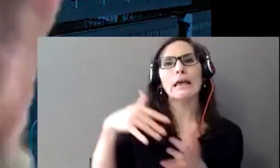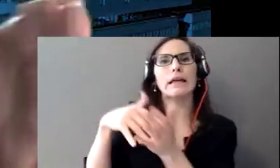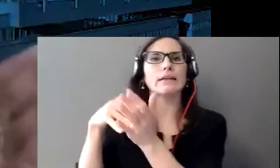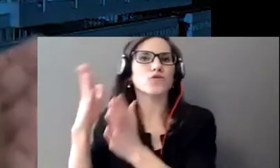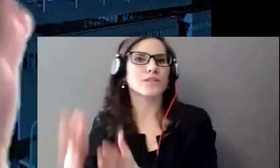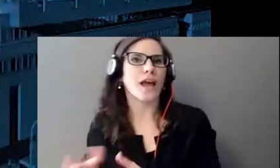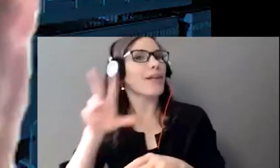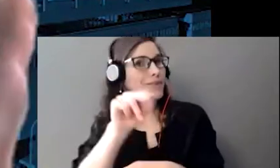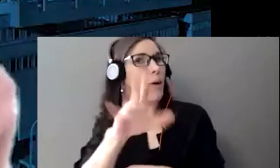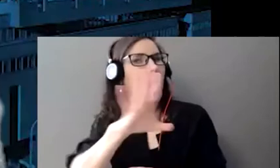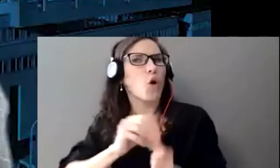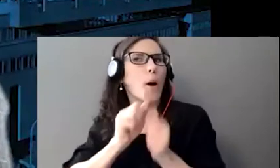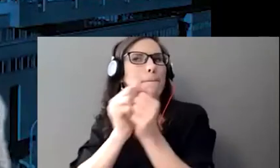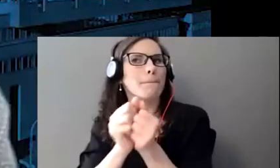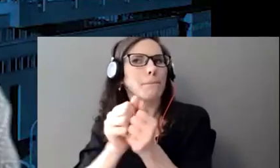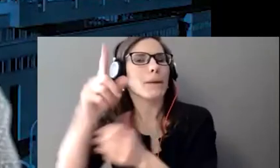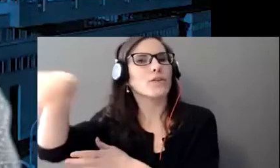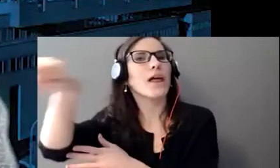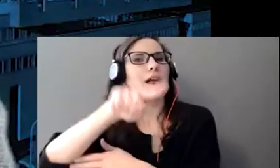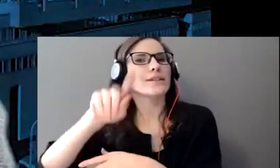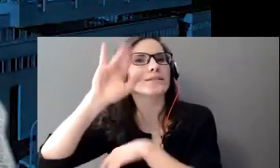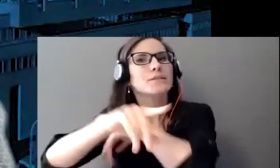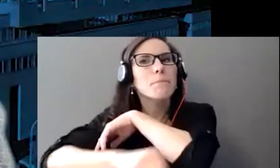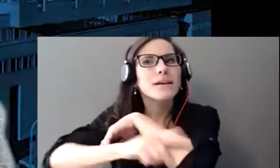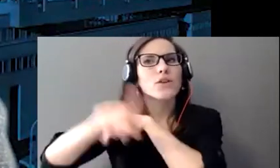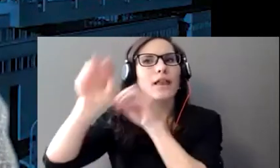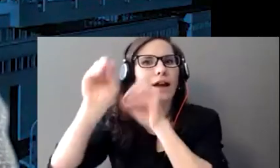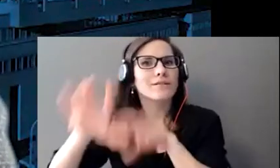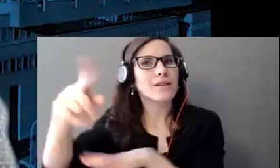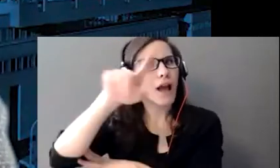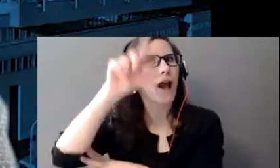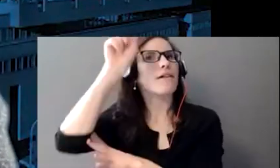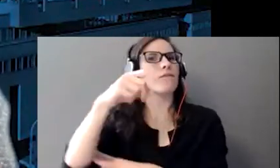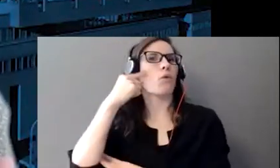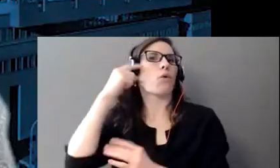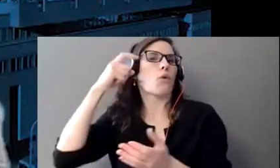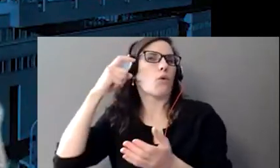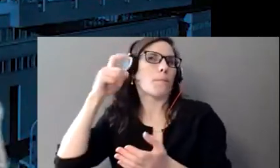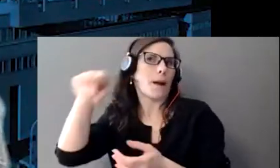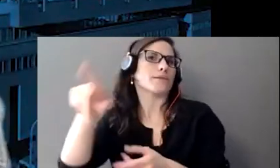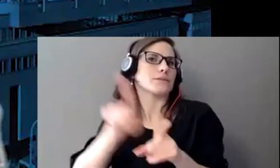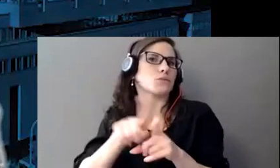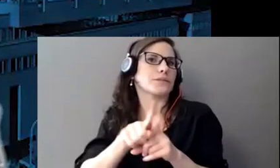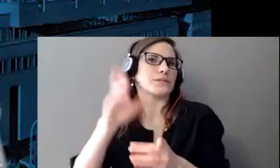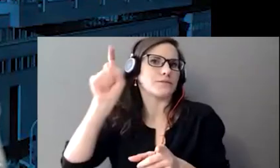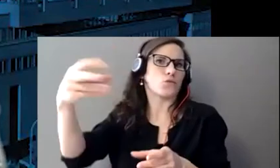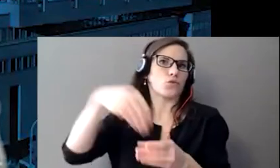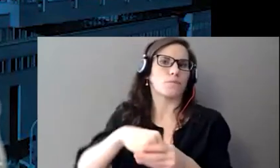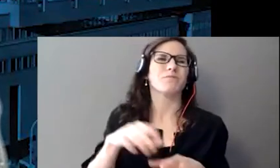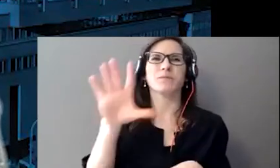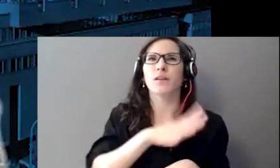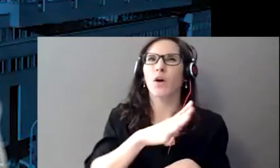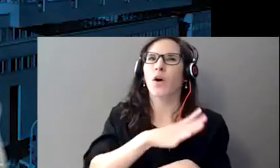corps professoral le personnel enseignant dont il faut tenir compte il y a une méconnaissance il y a des préjugés il une